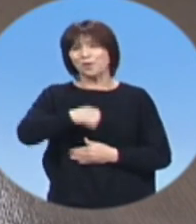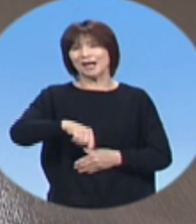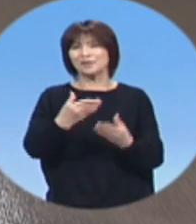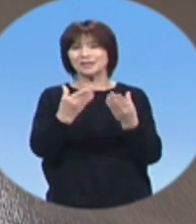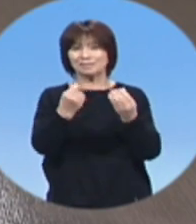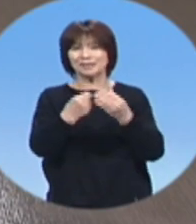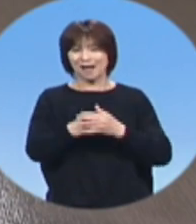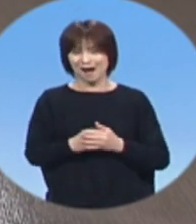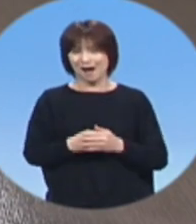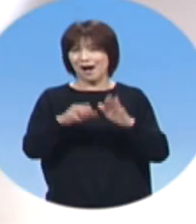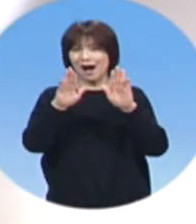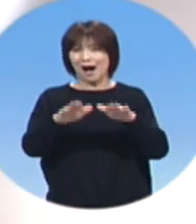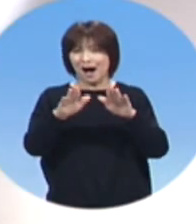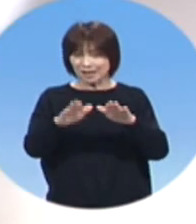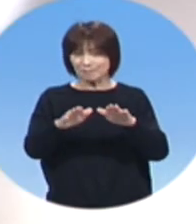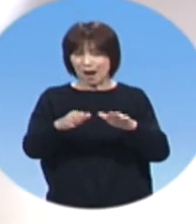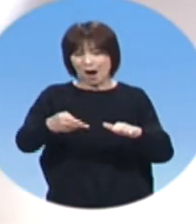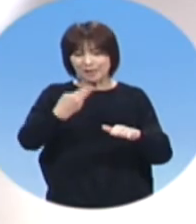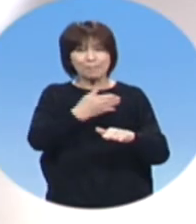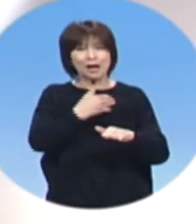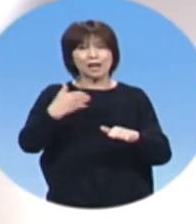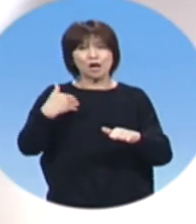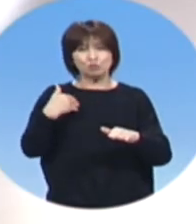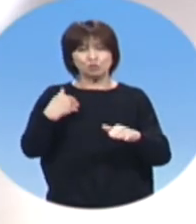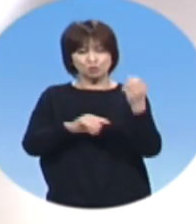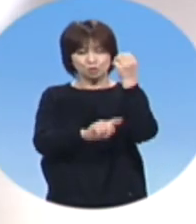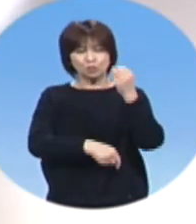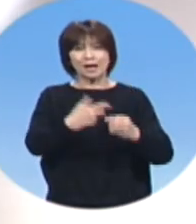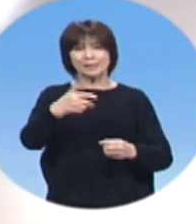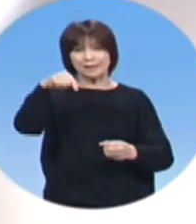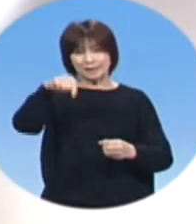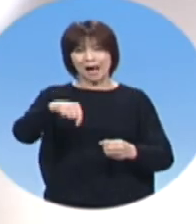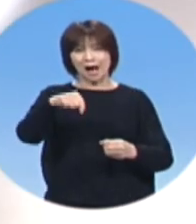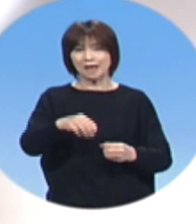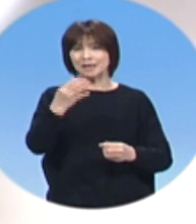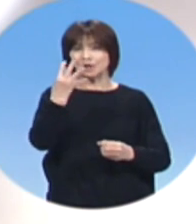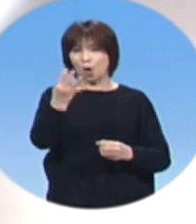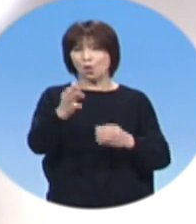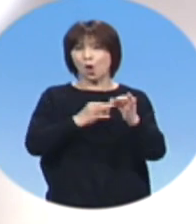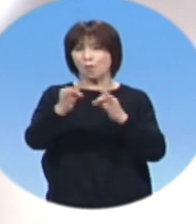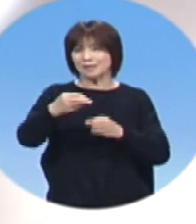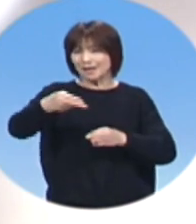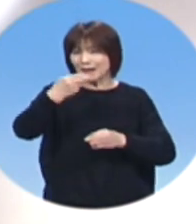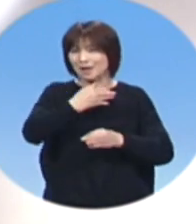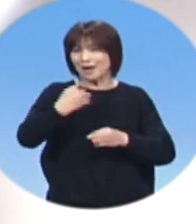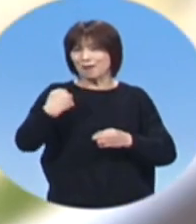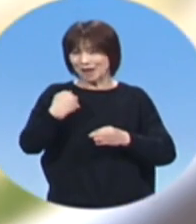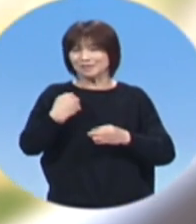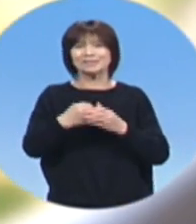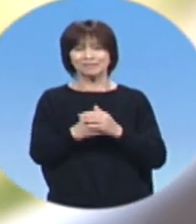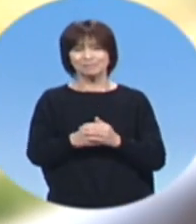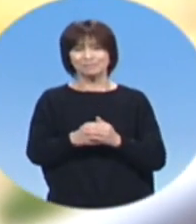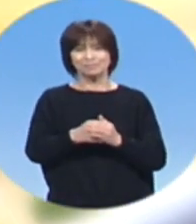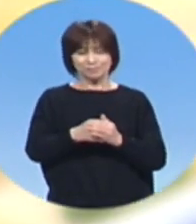。 現在こちらのラーメンは袖ヶ浦市内4店舗で提供されています。